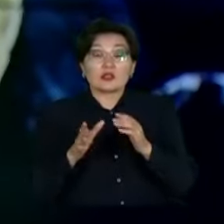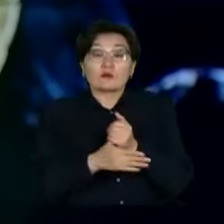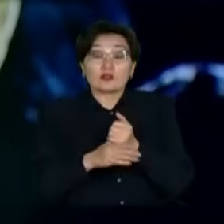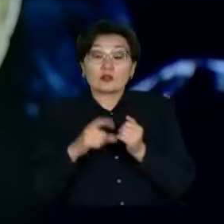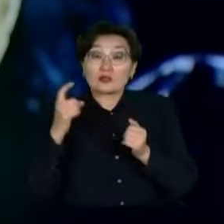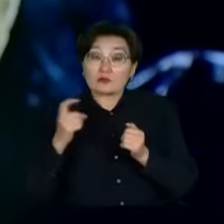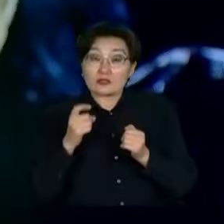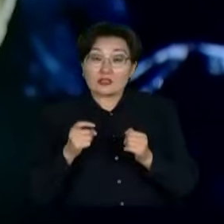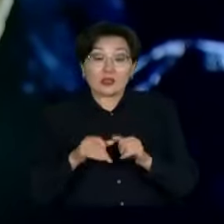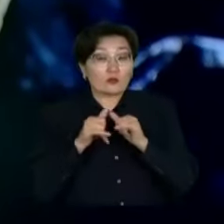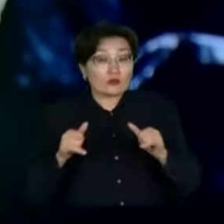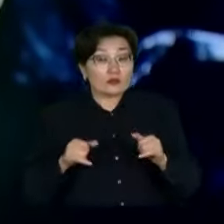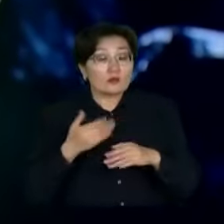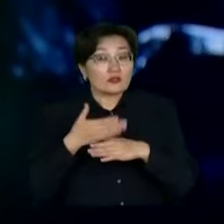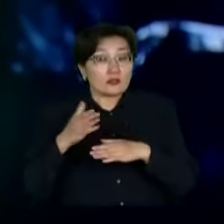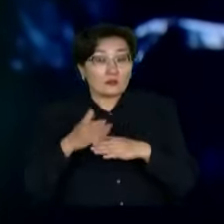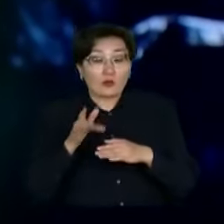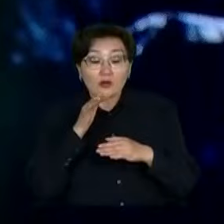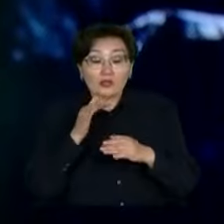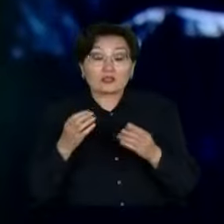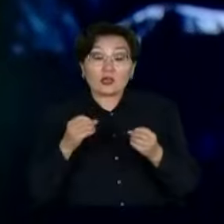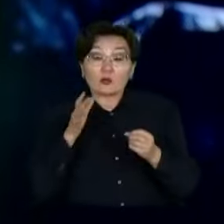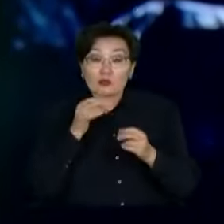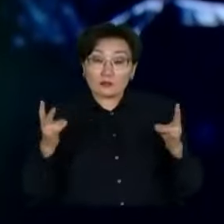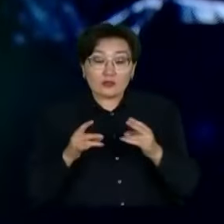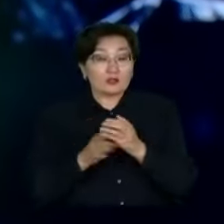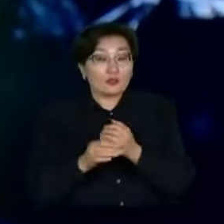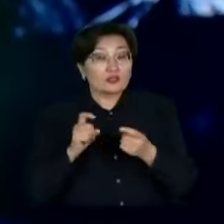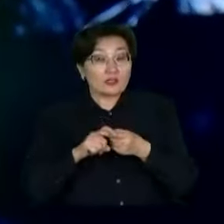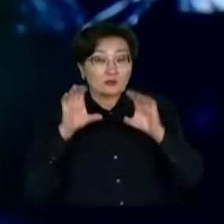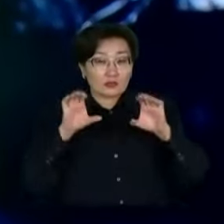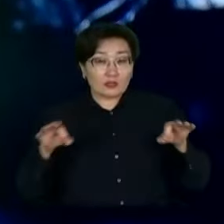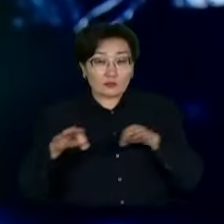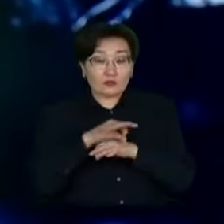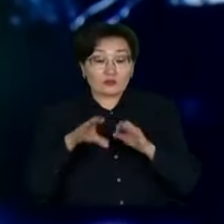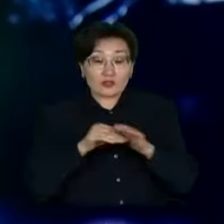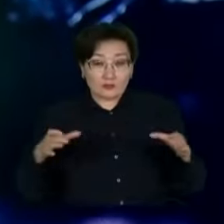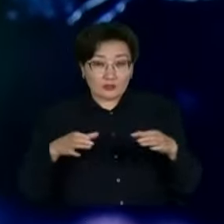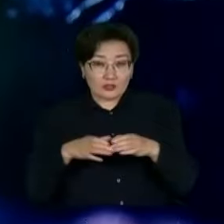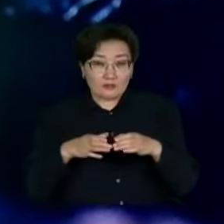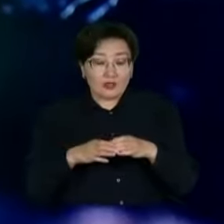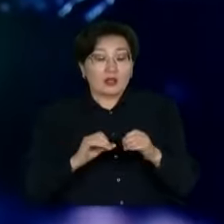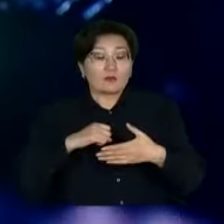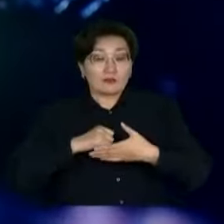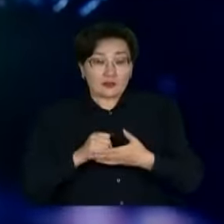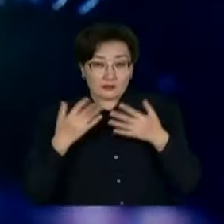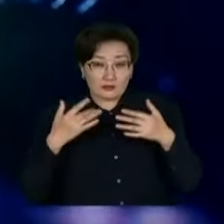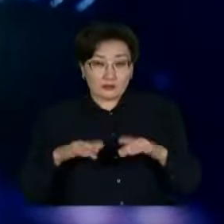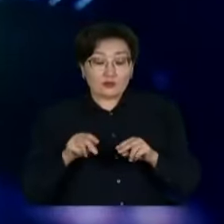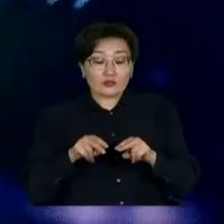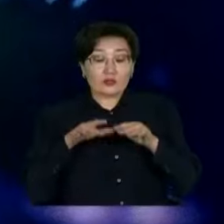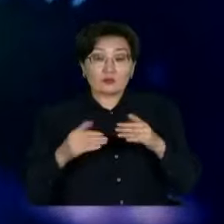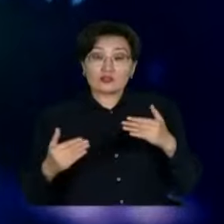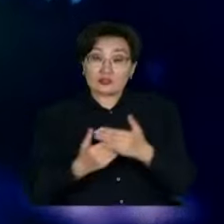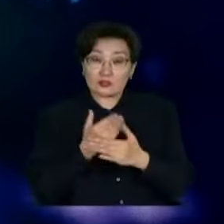шаруашылығын дамытуға берілмек. Уақытқа тағы уақыт керек, бірақ балыққа қатысты заң жобасын мәжілісмендер әдегенен ақ бекіп тастады. Парламенттегі